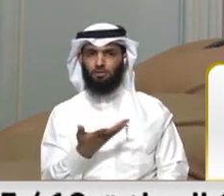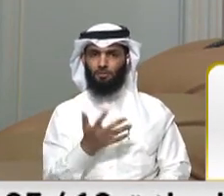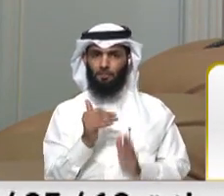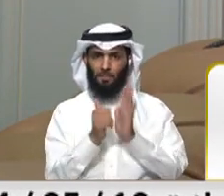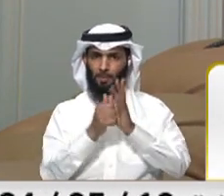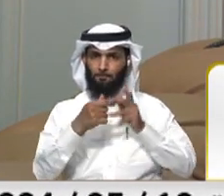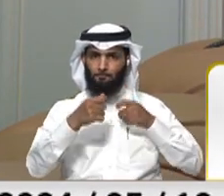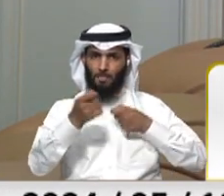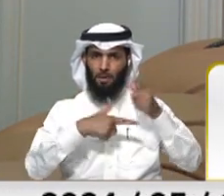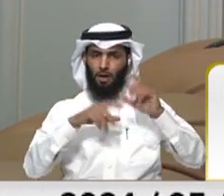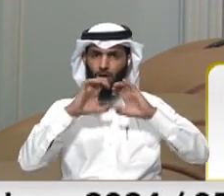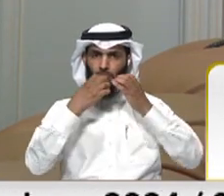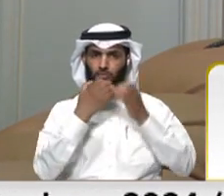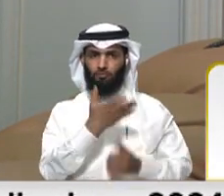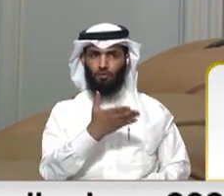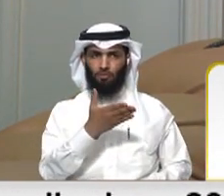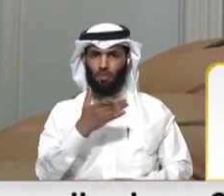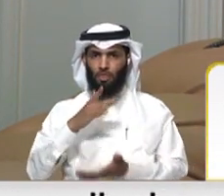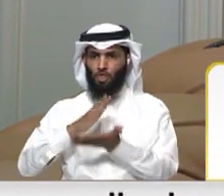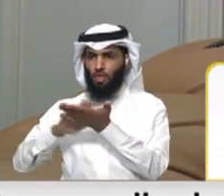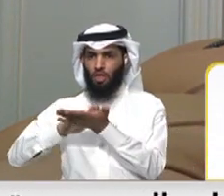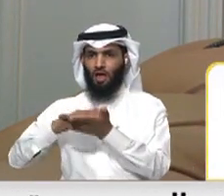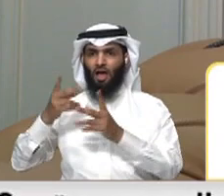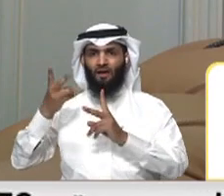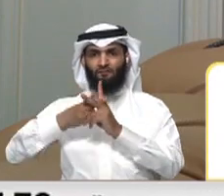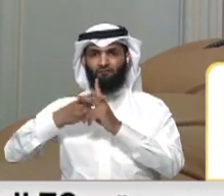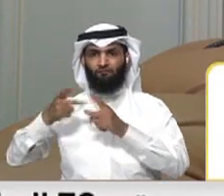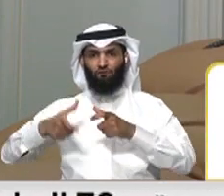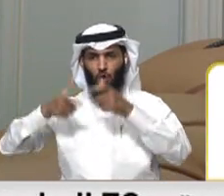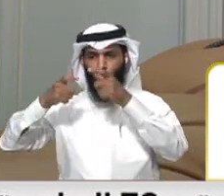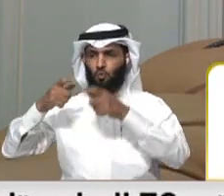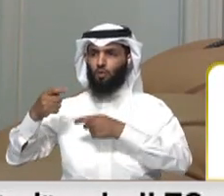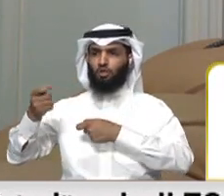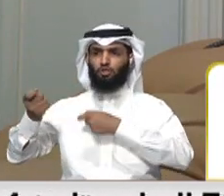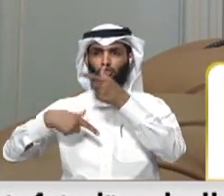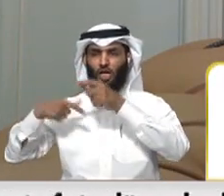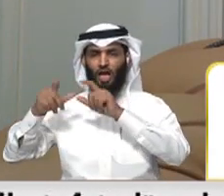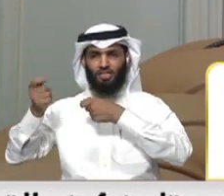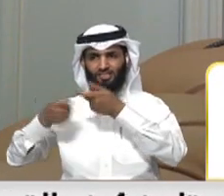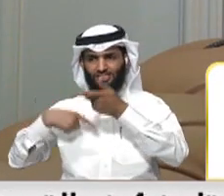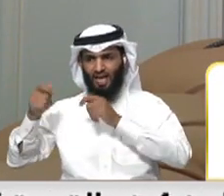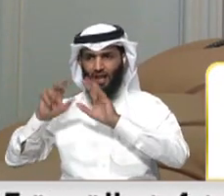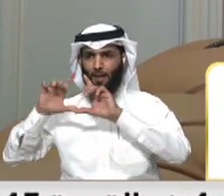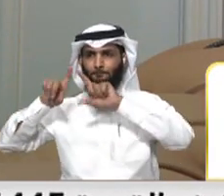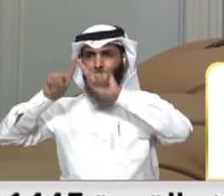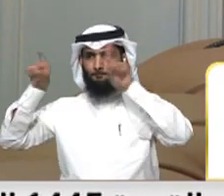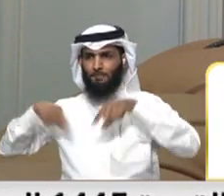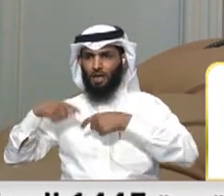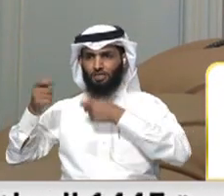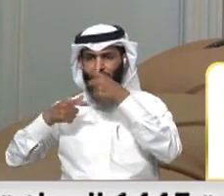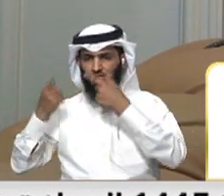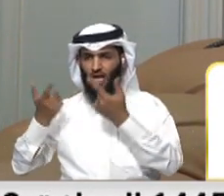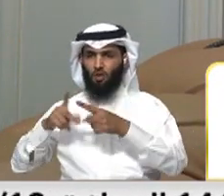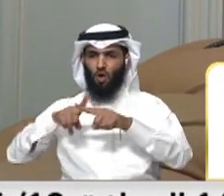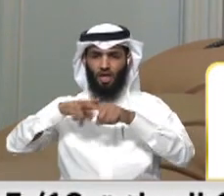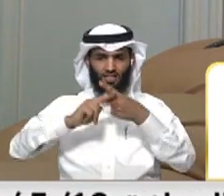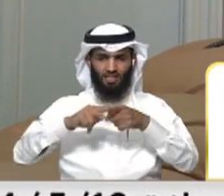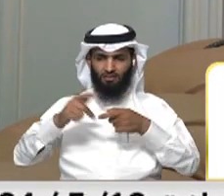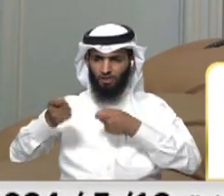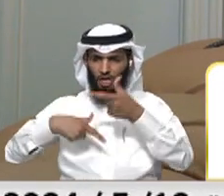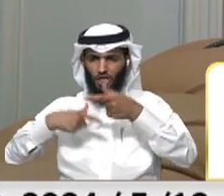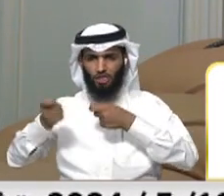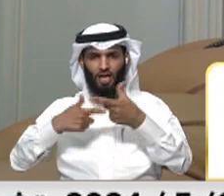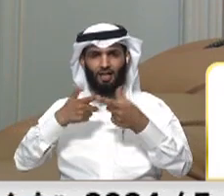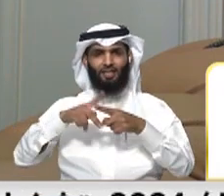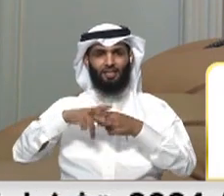يتلوه الاستثماري وبعدين عندنا القطاع التجاري وكان في عندنا بيعتين ثلاثه في قطاع الحرفي قاعد نتكلم احنا قيمه الصفقات